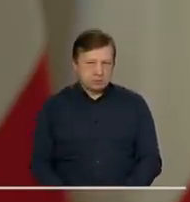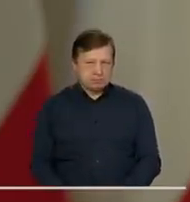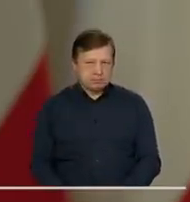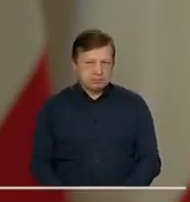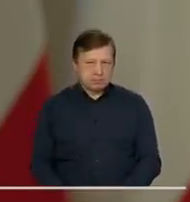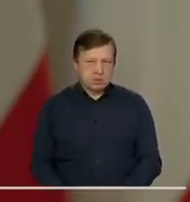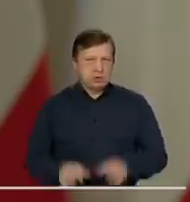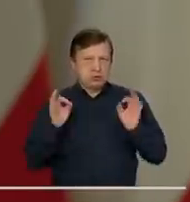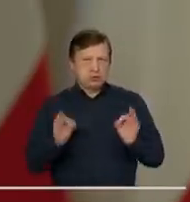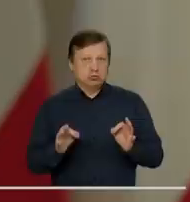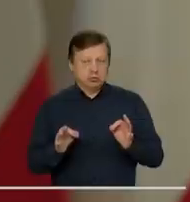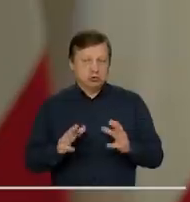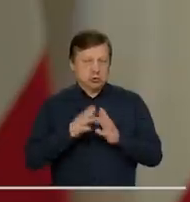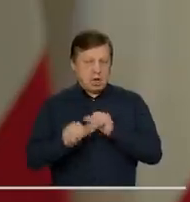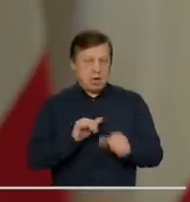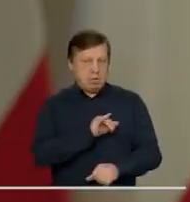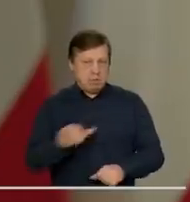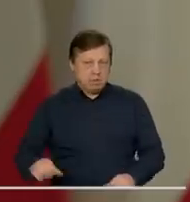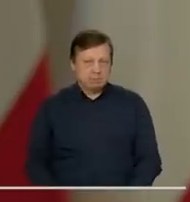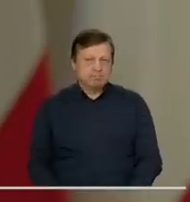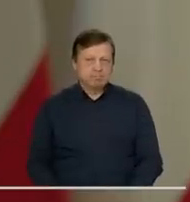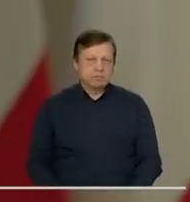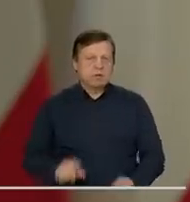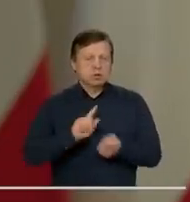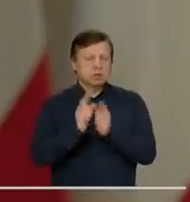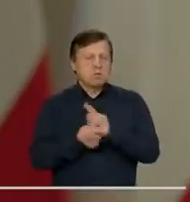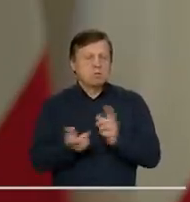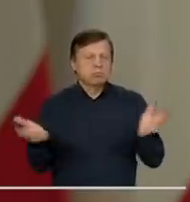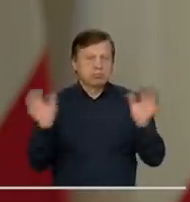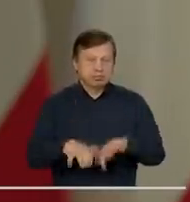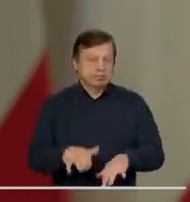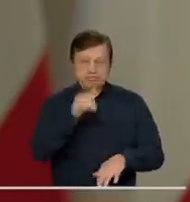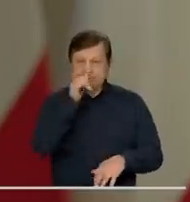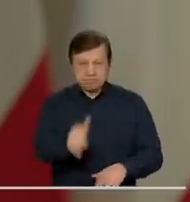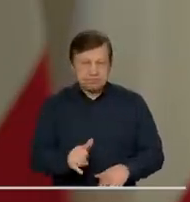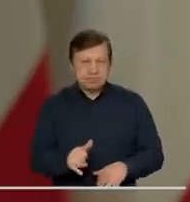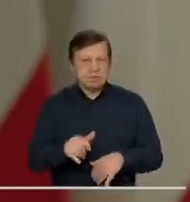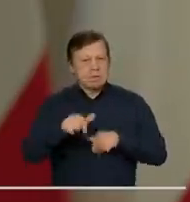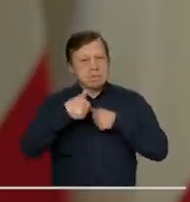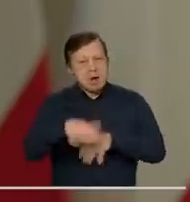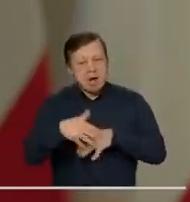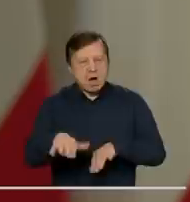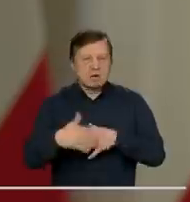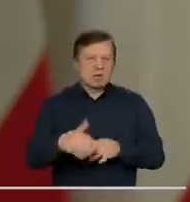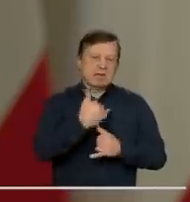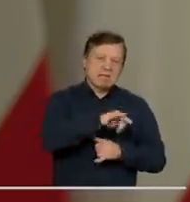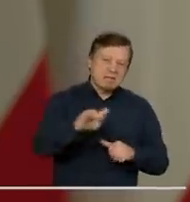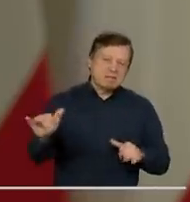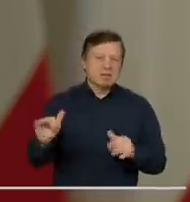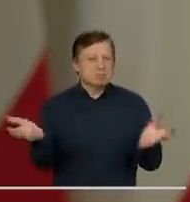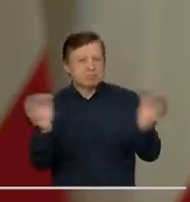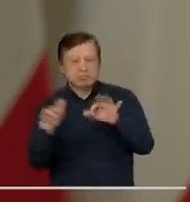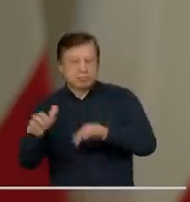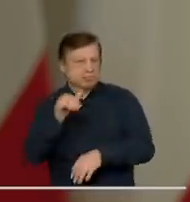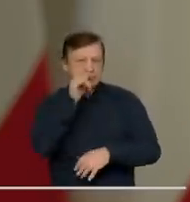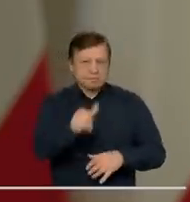Dzisiaj, w 10. rocznicę tamtej tragedii, nie mogliśmy się spotkać, by razem, biorąc udział w marszach pamięci i innych publicznych